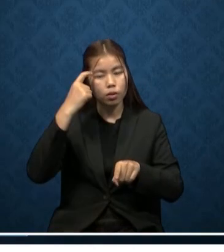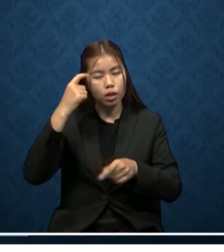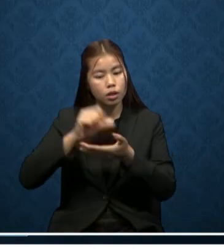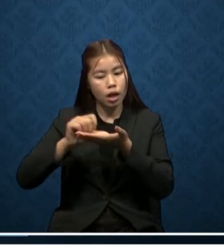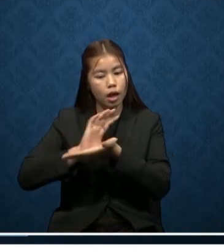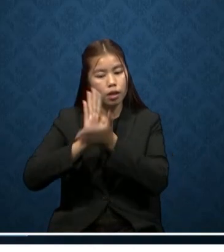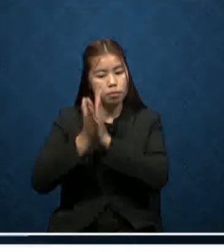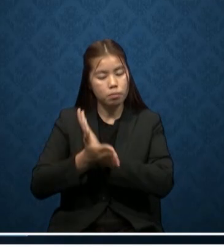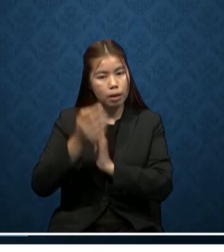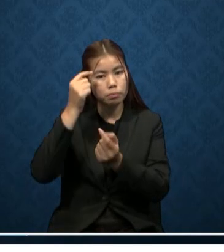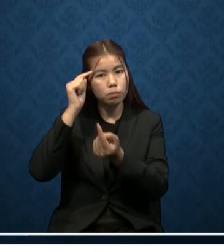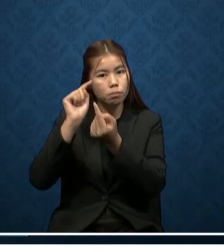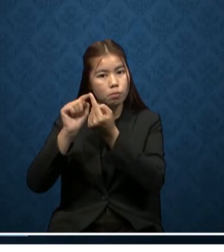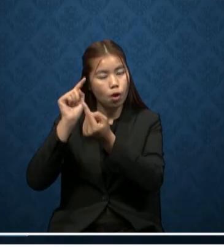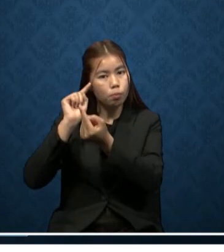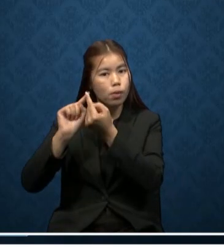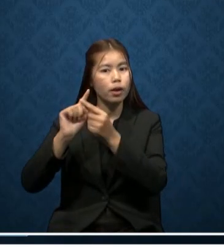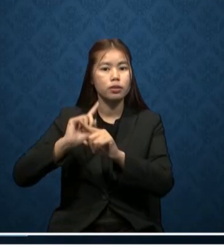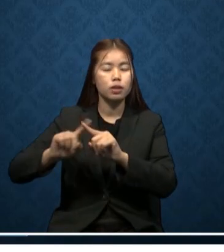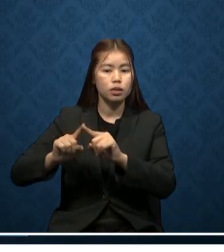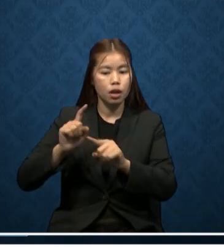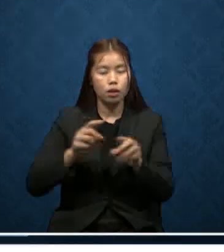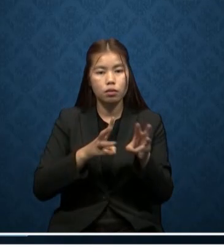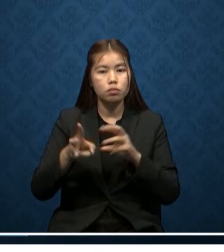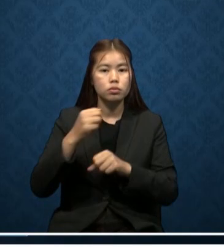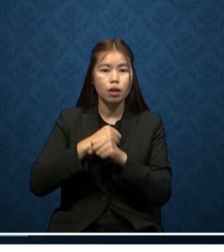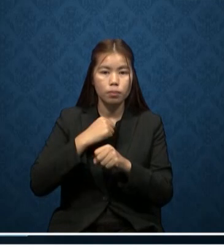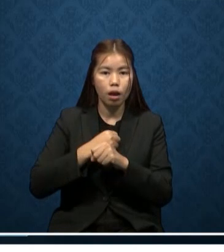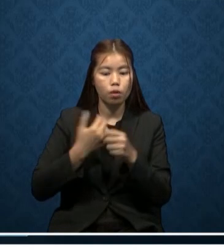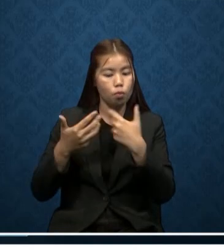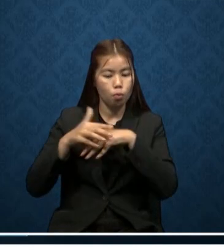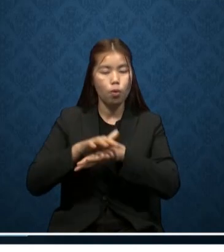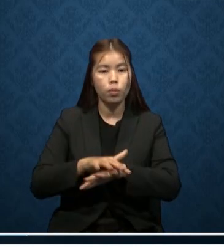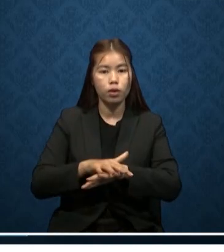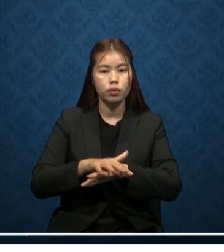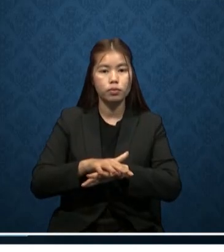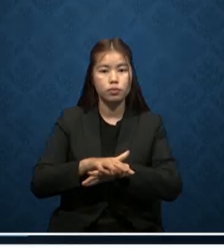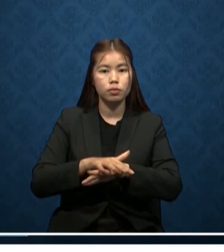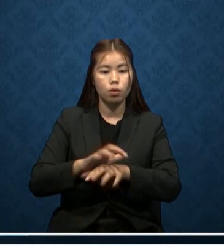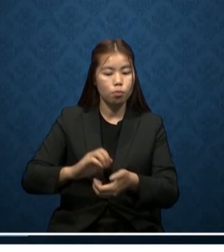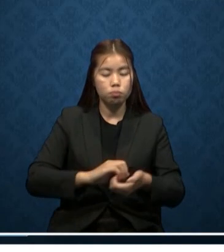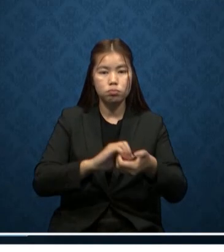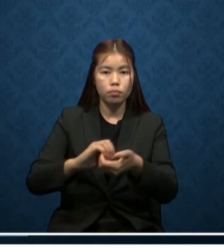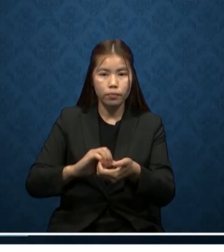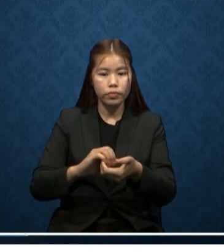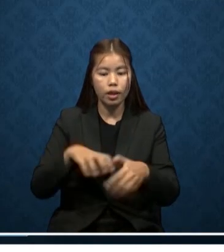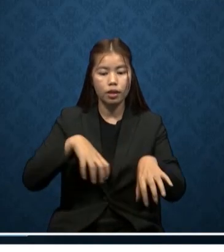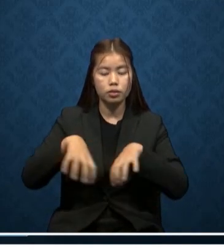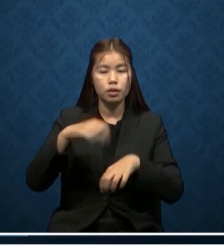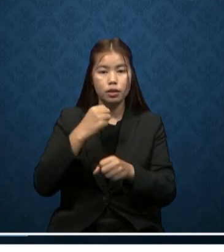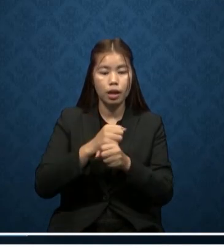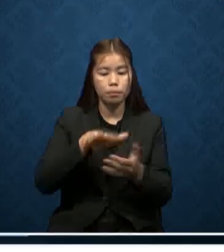หมายให้เป็นลักษณะของการทำงานที่ร่วมกันสำหรับการจัดทำแผนอันดับ